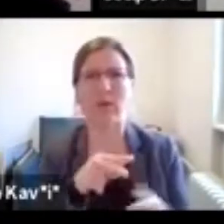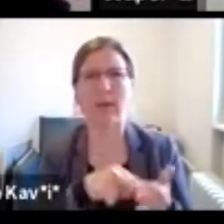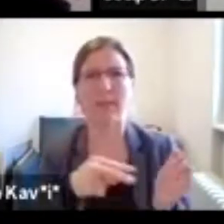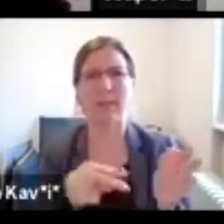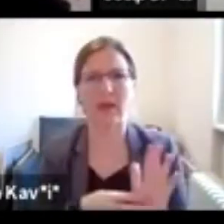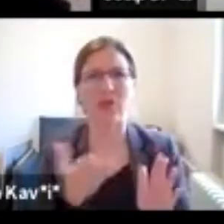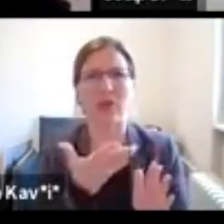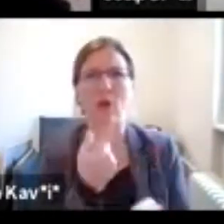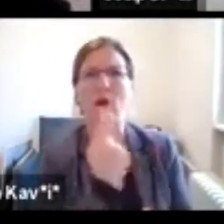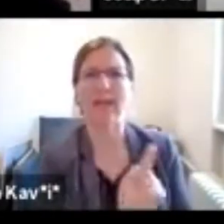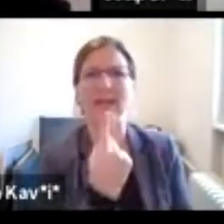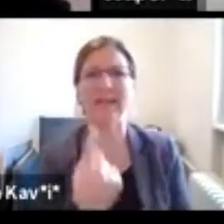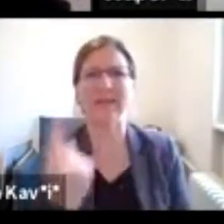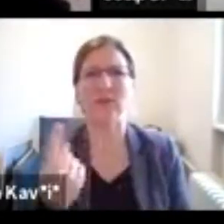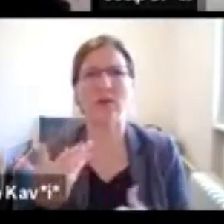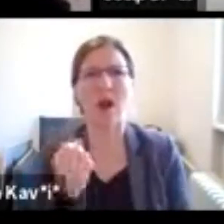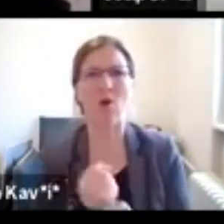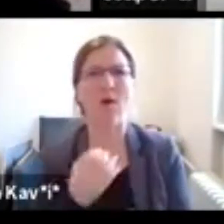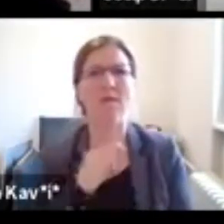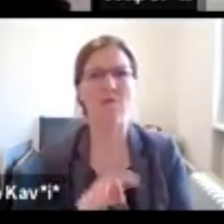funkcioniranja individue s oštećenjem vida.